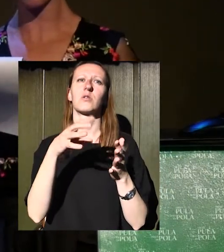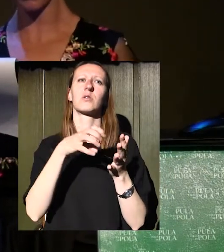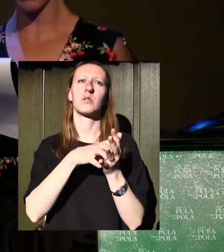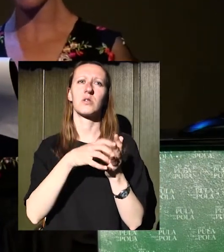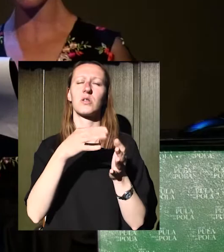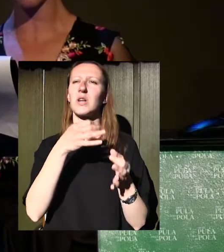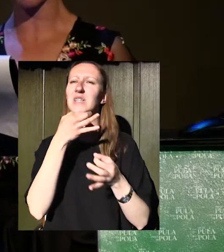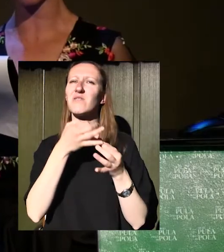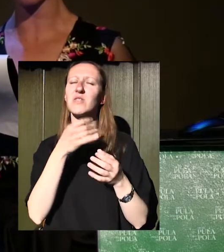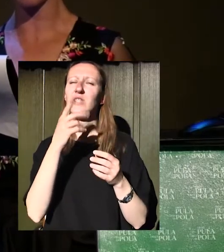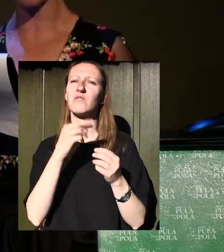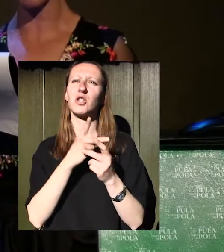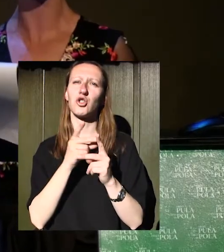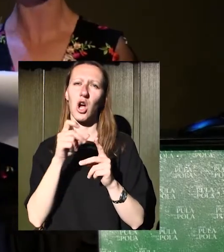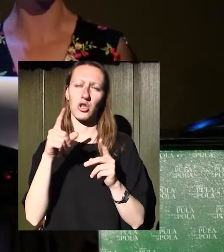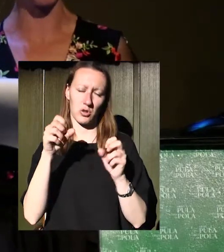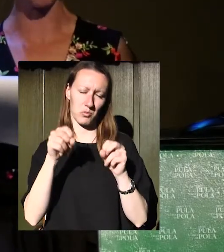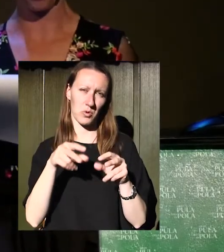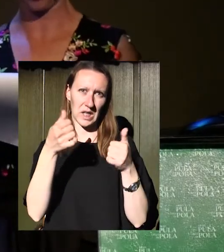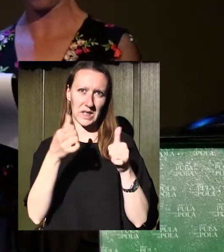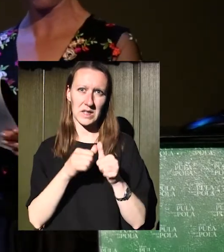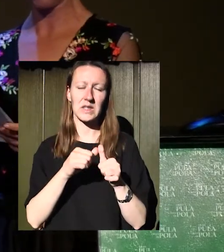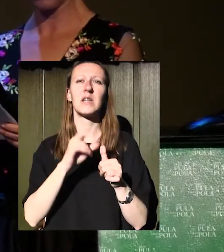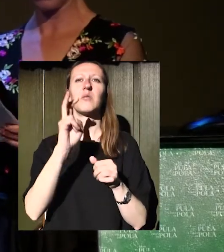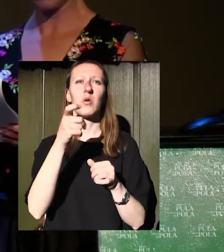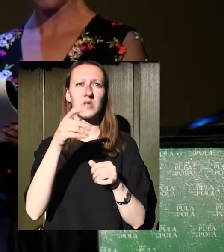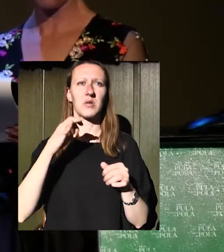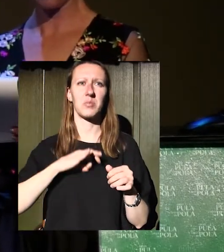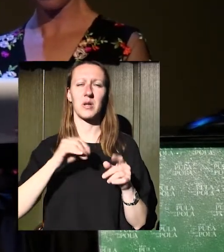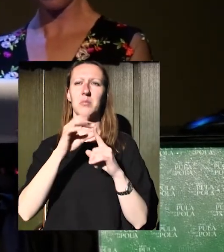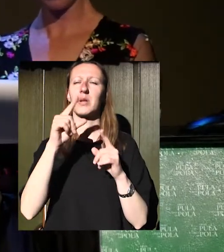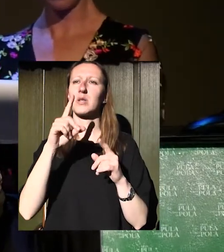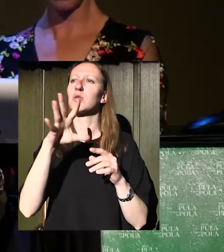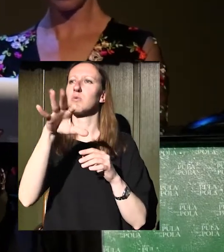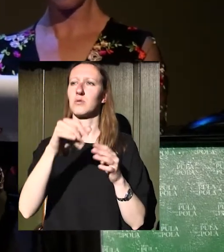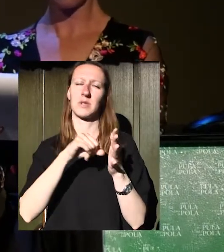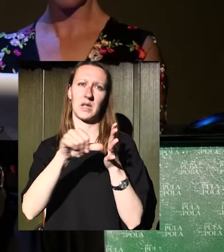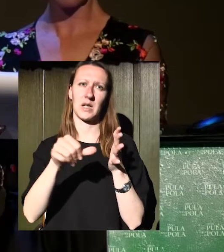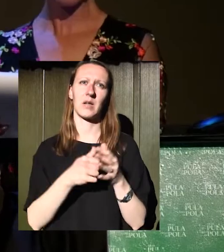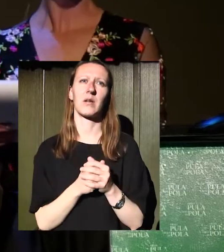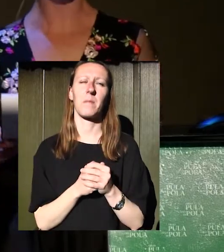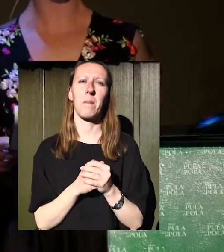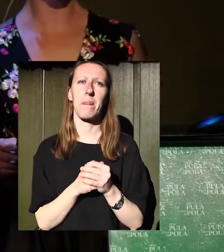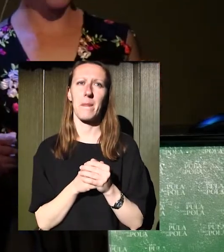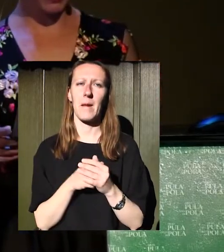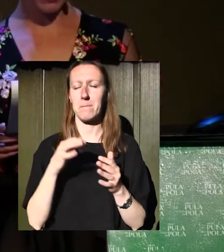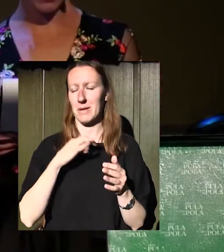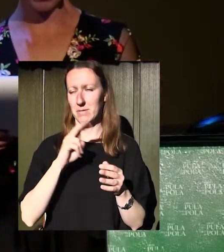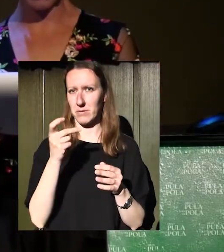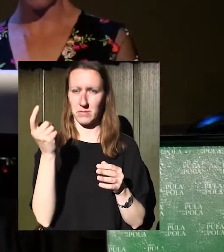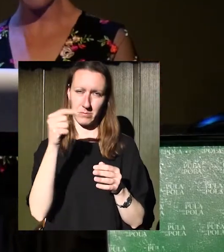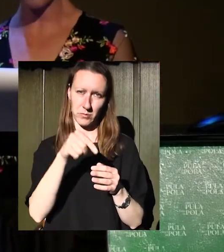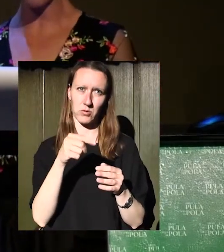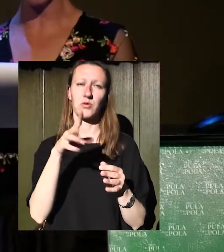se odred izviđača Istra Pula. Invitiamo il presidente Mladen Perčić a ritirare il premio. Pozivamo